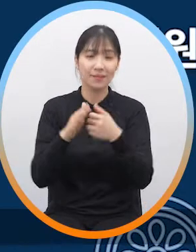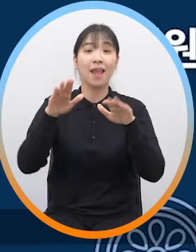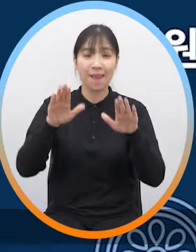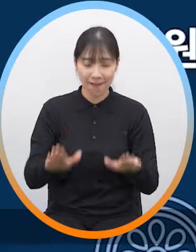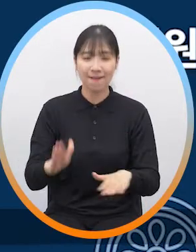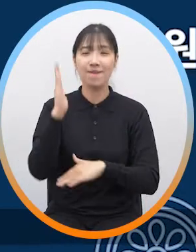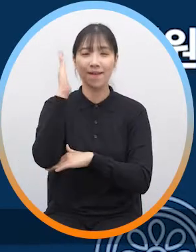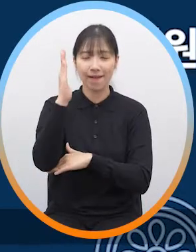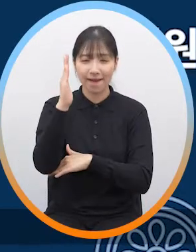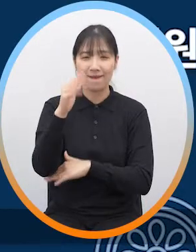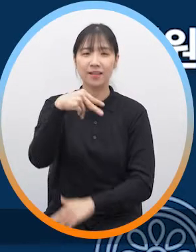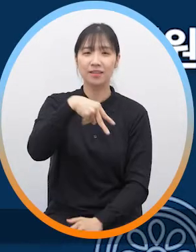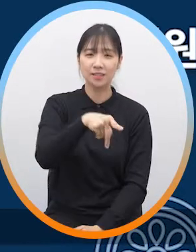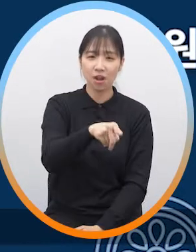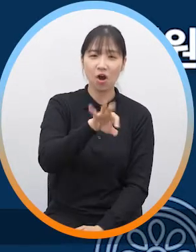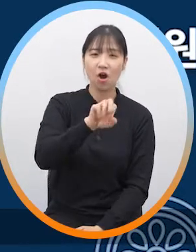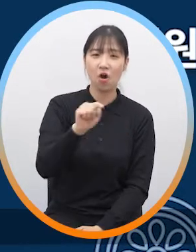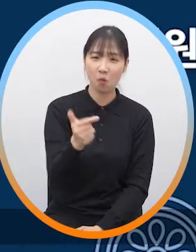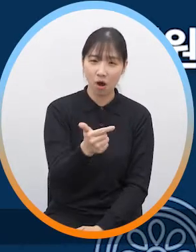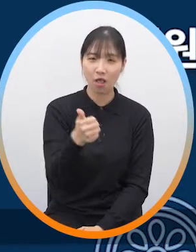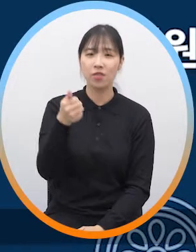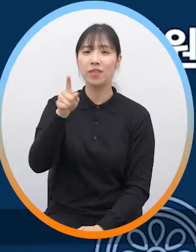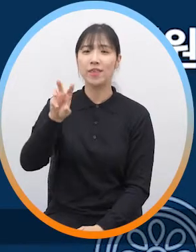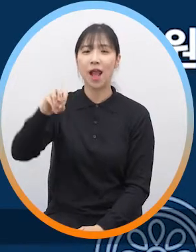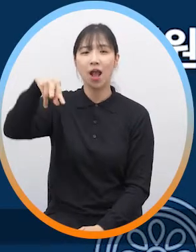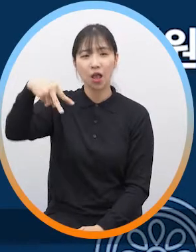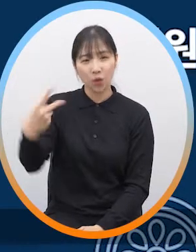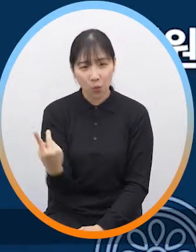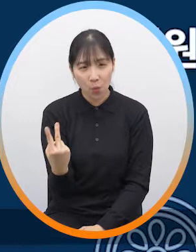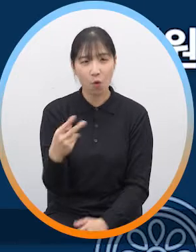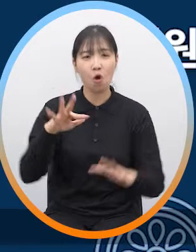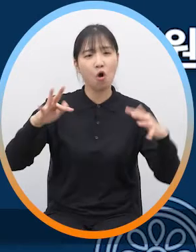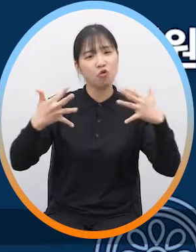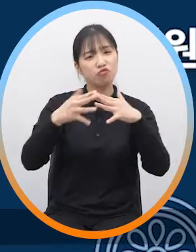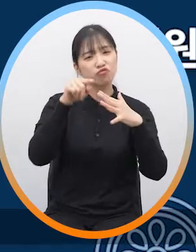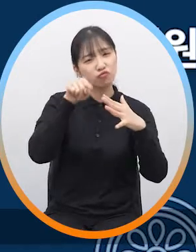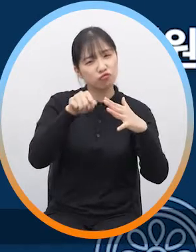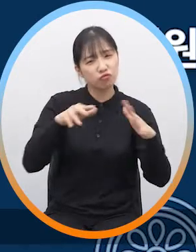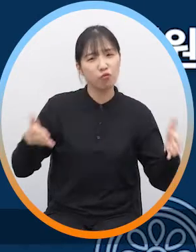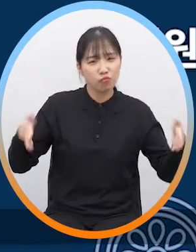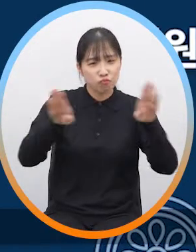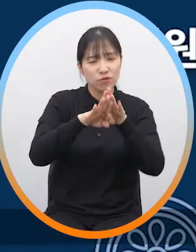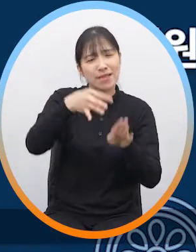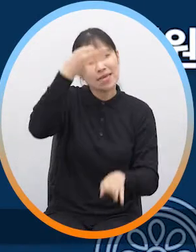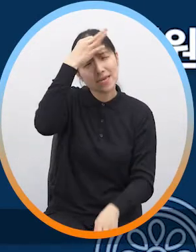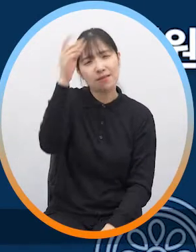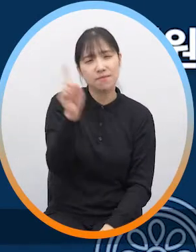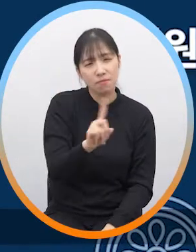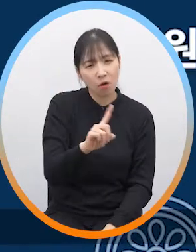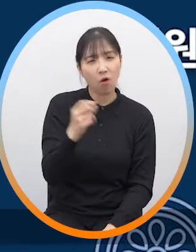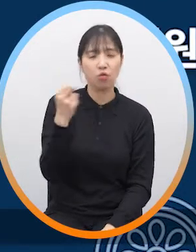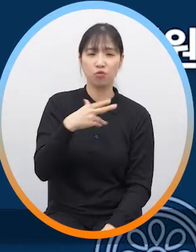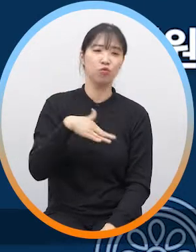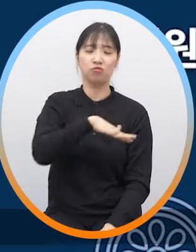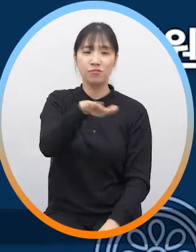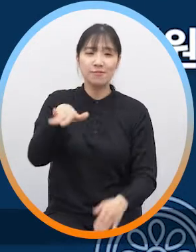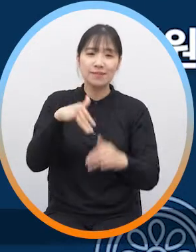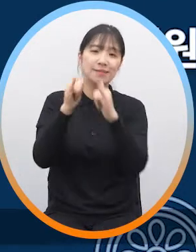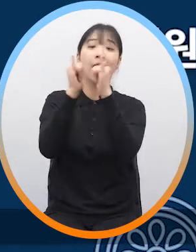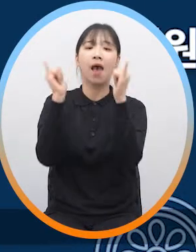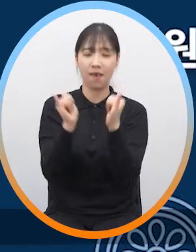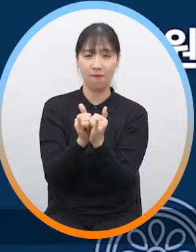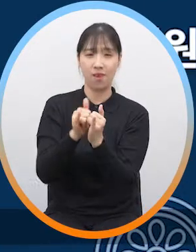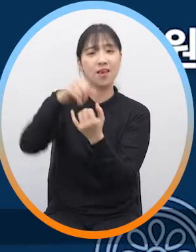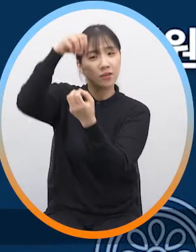이번 시간에는 서원과 향교의 건축물들이 어떤 기능을 했으며 나아가서는